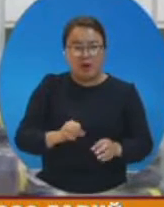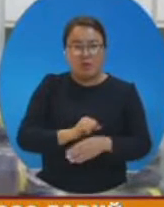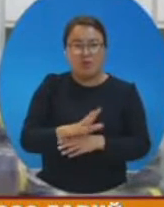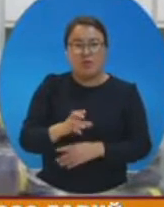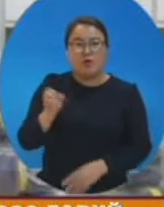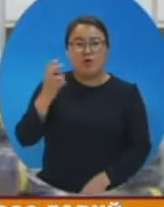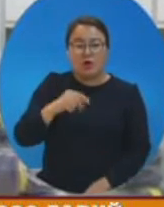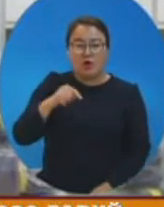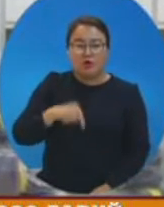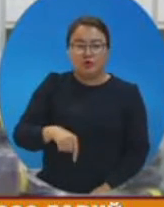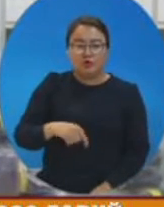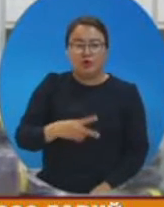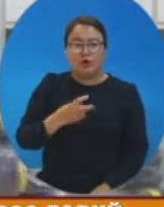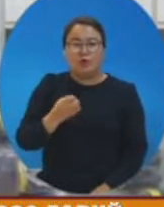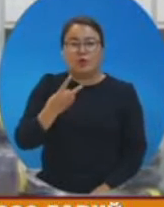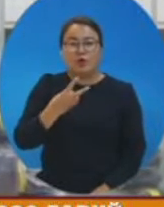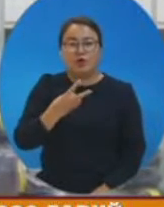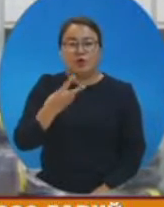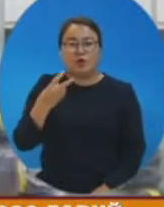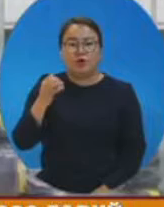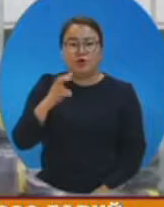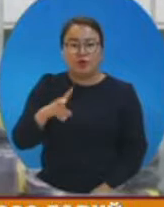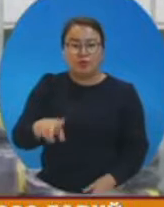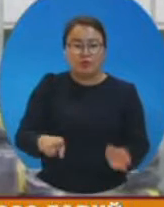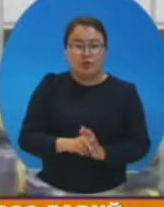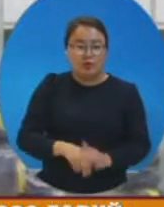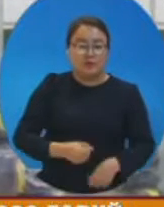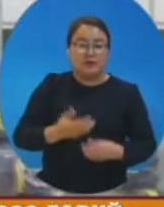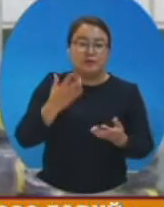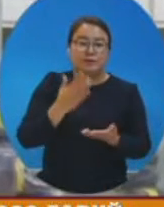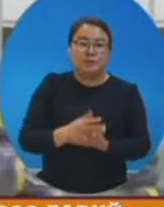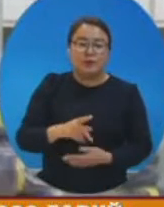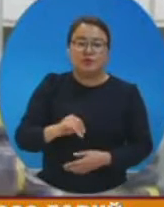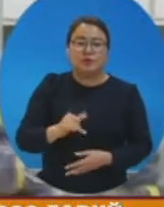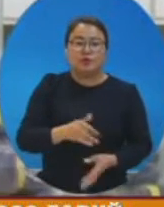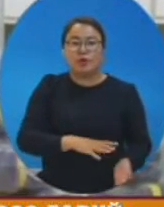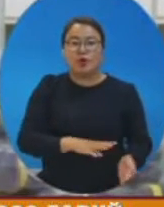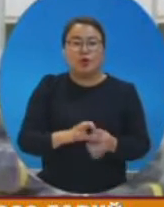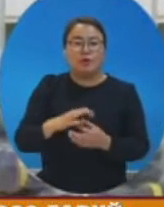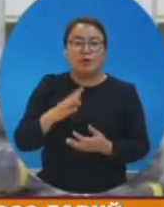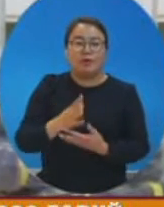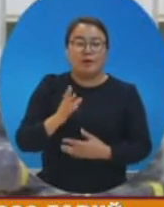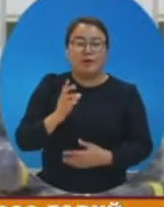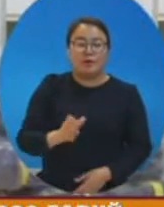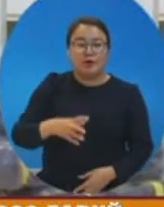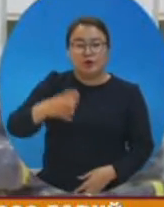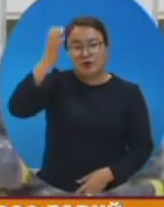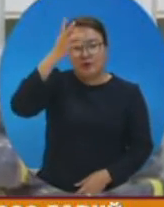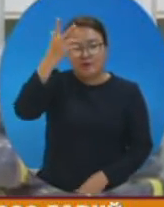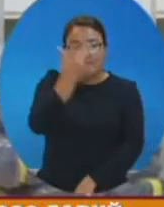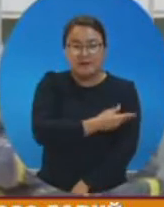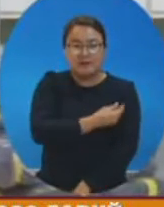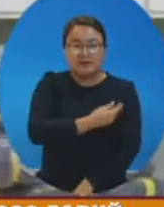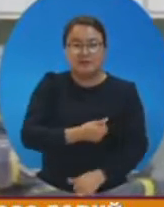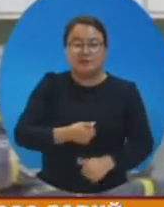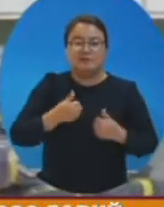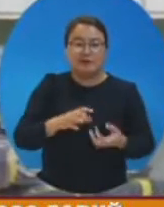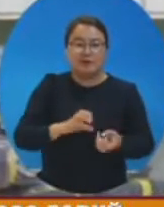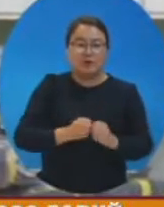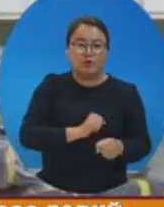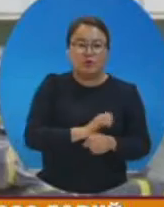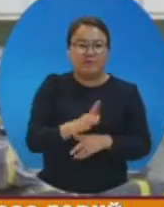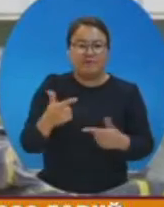ковидос олоод харин өнөөдөр 2021 онд энэ боломж нь гарч байна. Энэ юутай холбоотой вэ гэвэл манай төр засаг мань вакцинжуултаа сайн